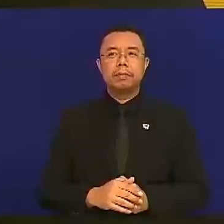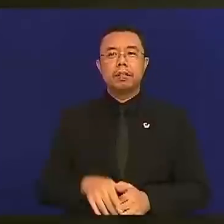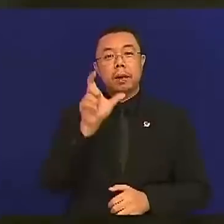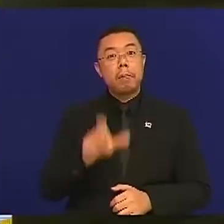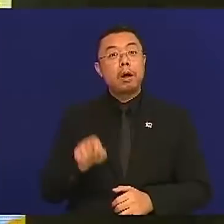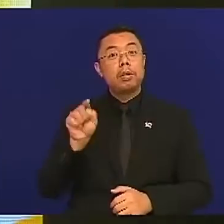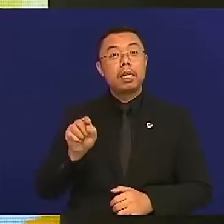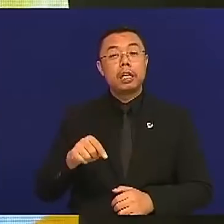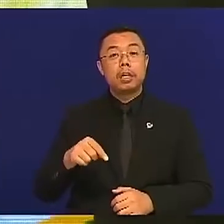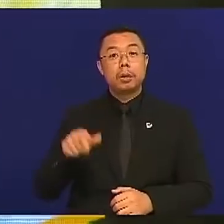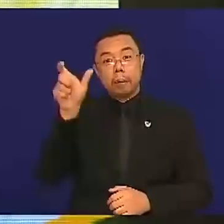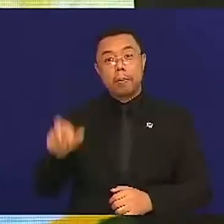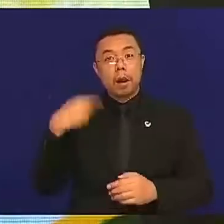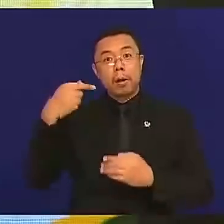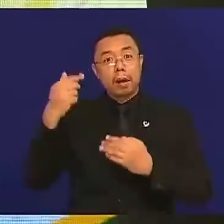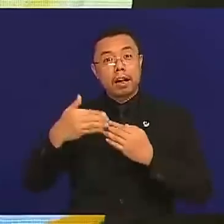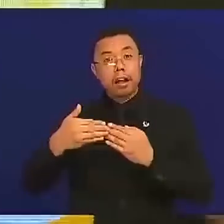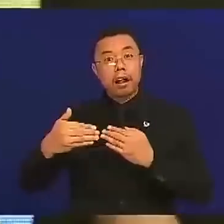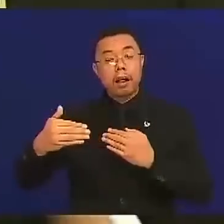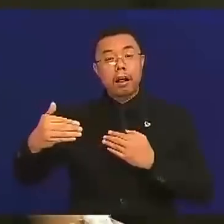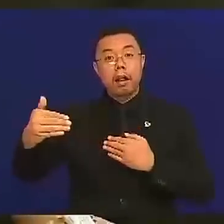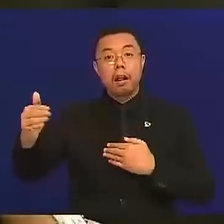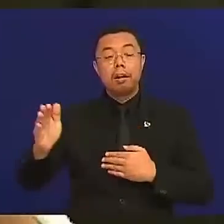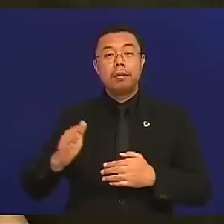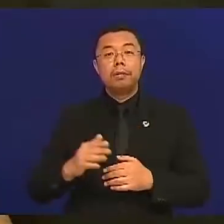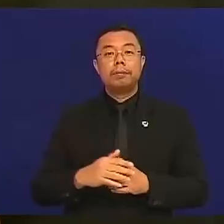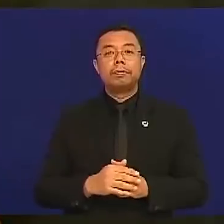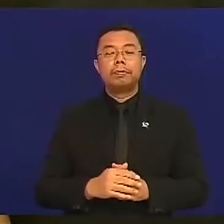Manusia itu makhluk kekal, saudara.